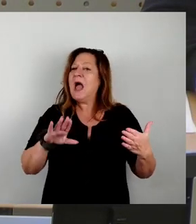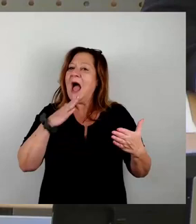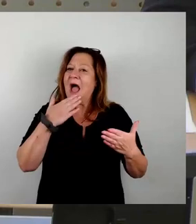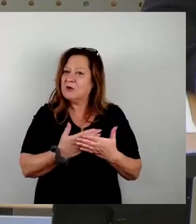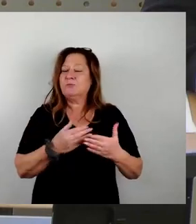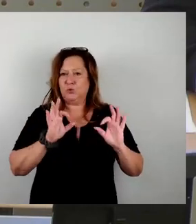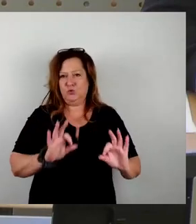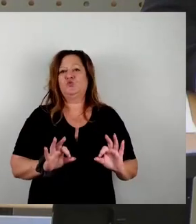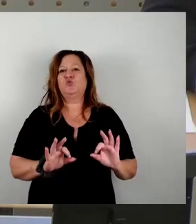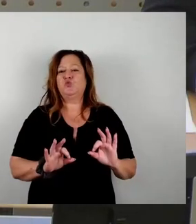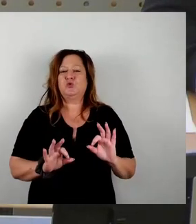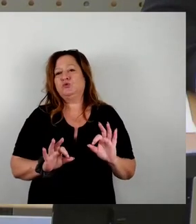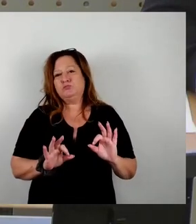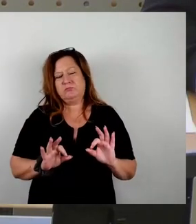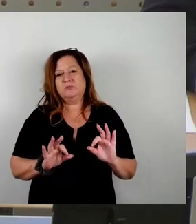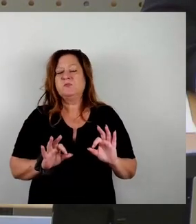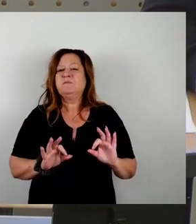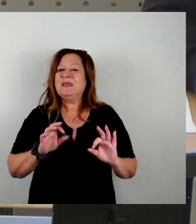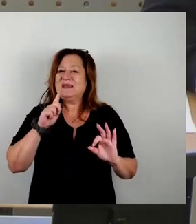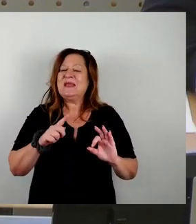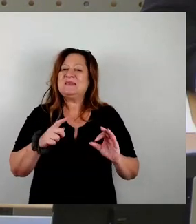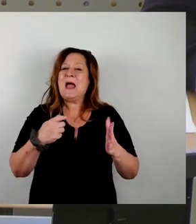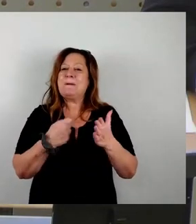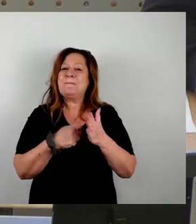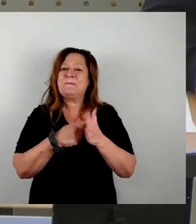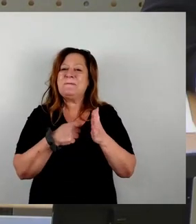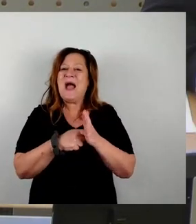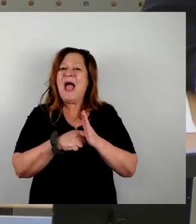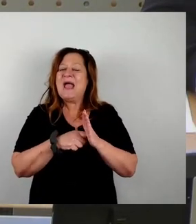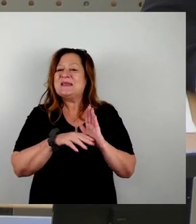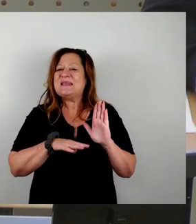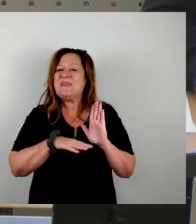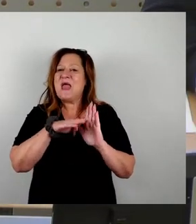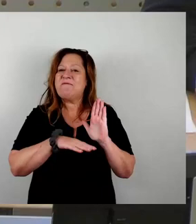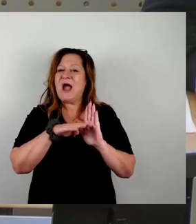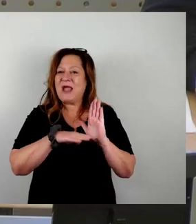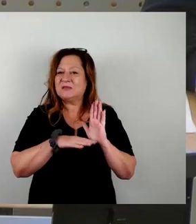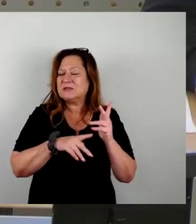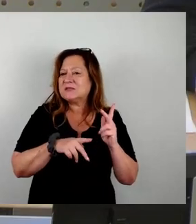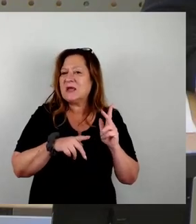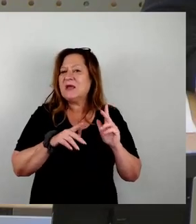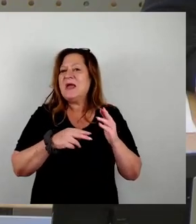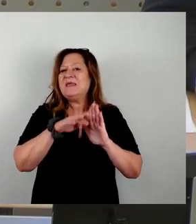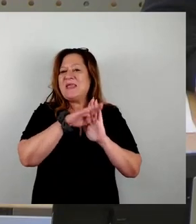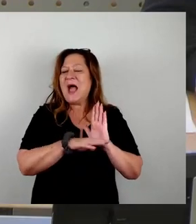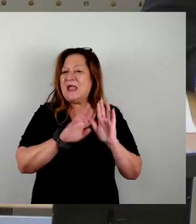Und diese Preisdifferenz, die dafür auch maßgeblich ist, die gibt es dann nach dieser Tarifanpassung nicht mehr in dem